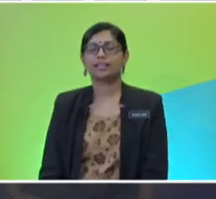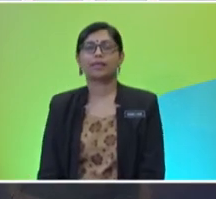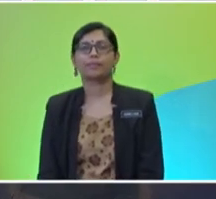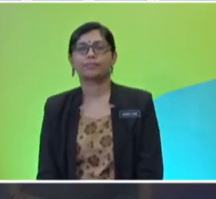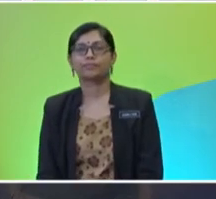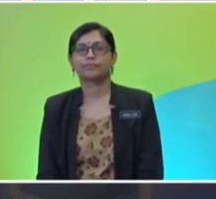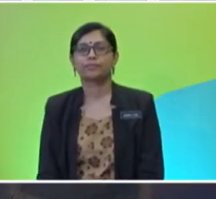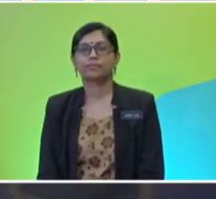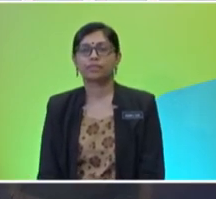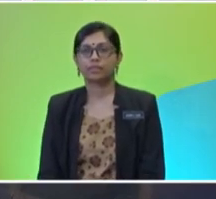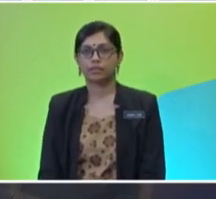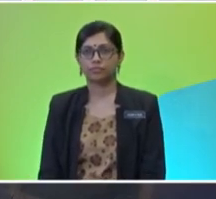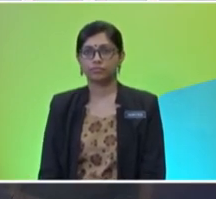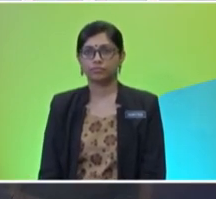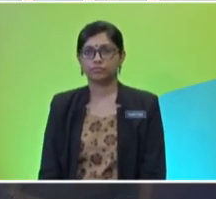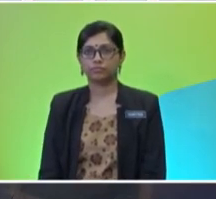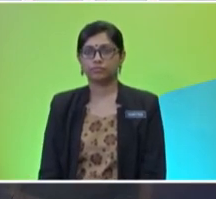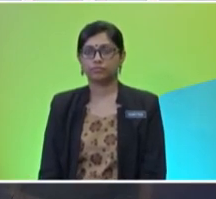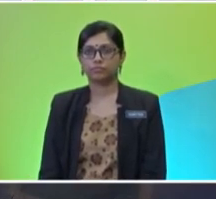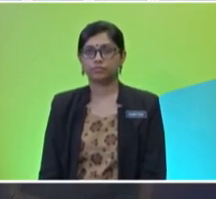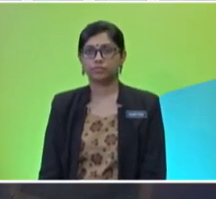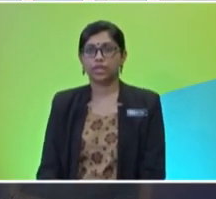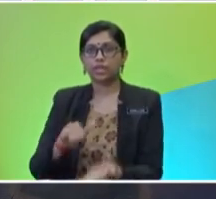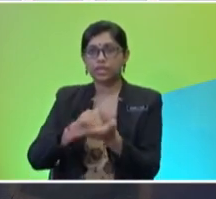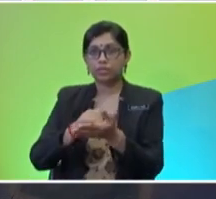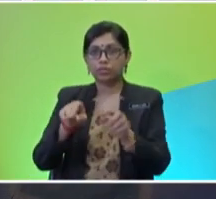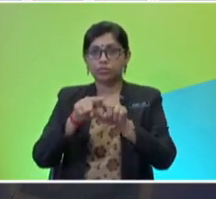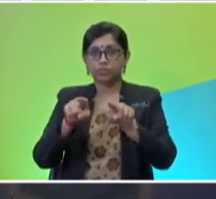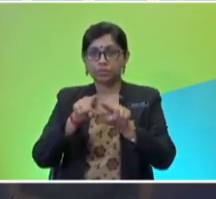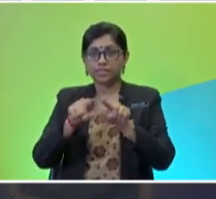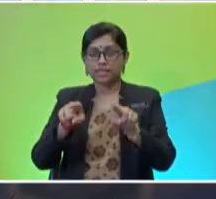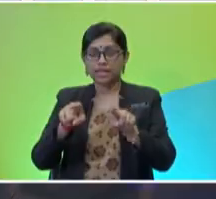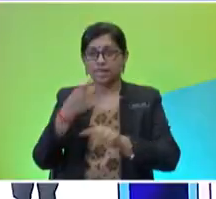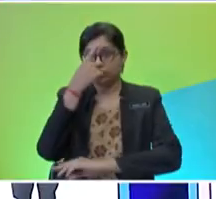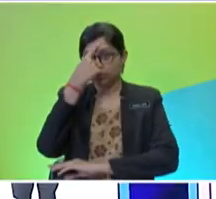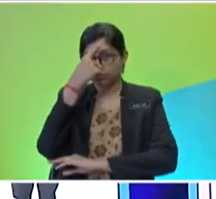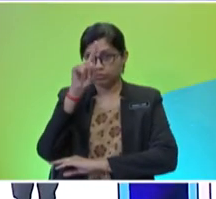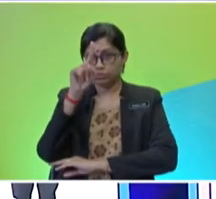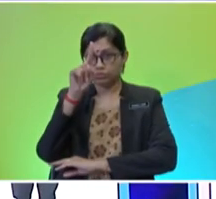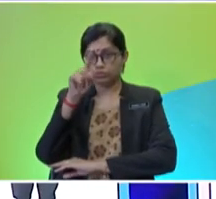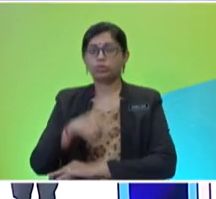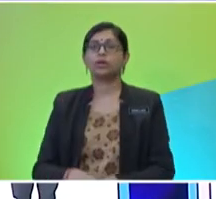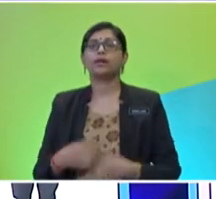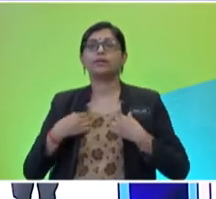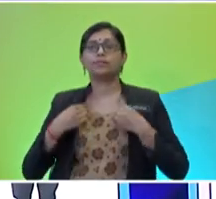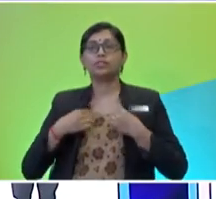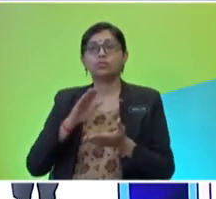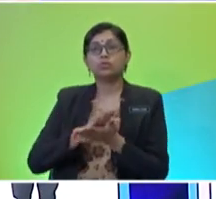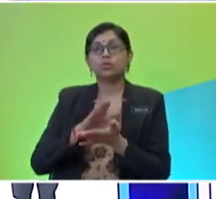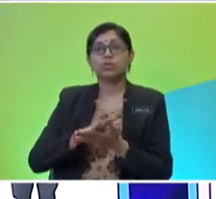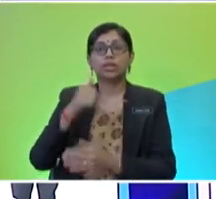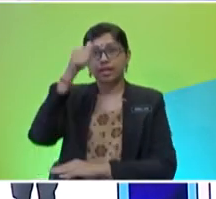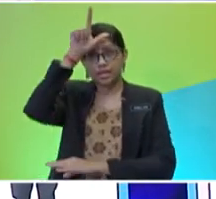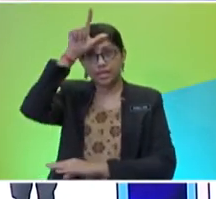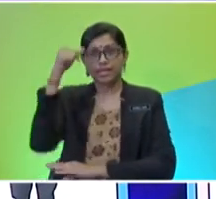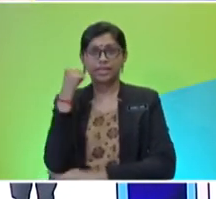Okey. Okey, itulah dia cikgu kan. Perbezaannya bagi baju seragam untuk lelaki dan perempuan dan juga baju sukan